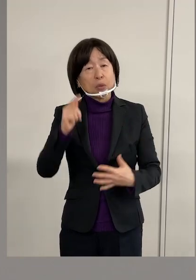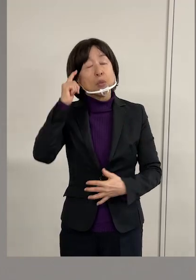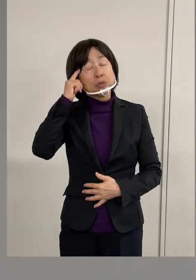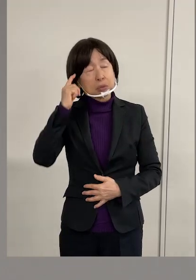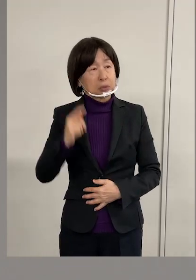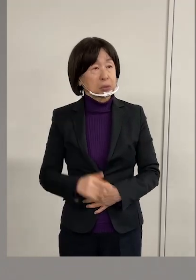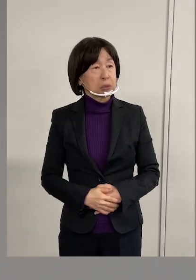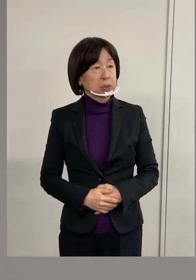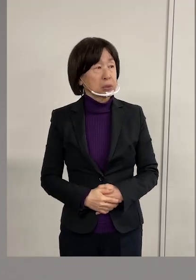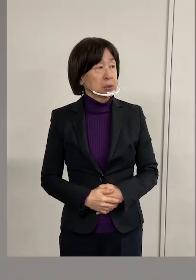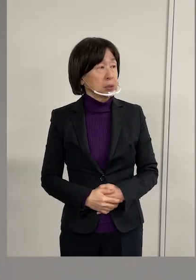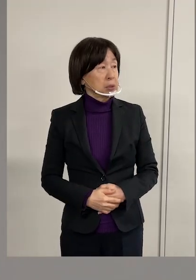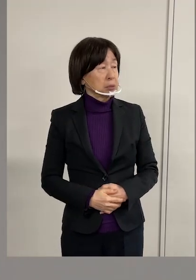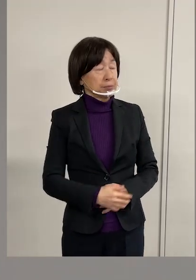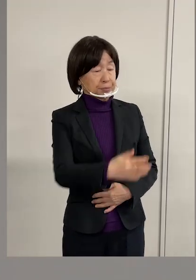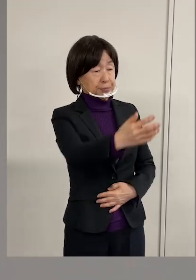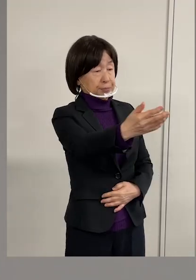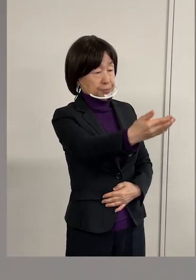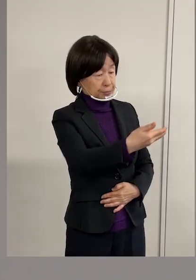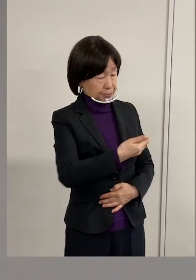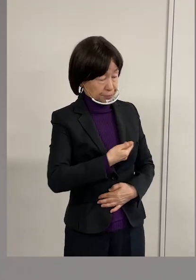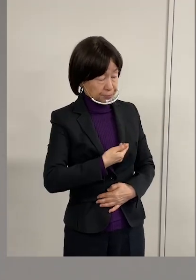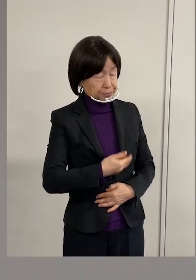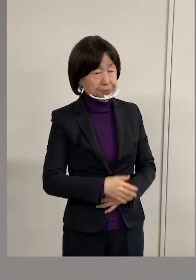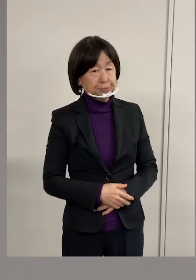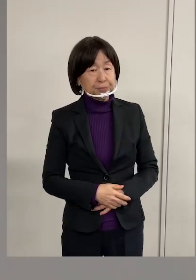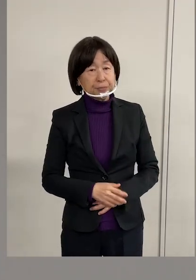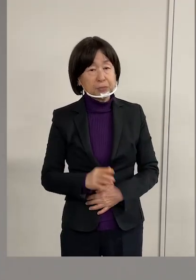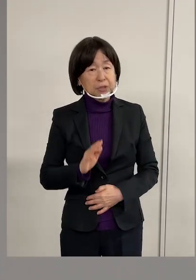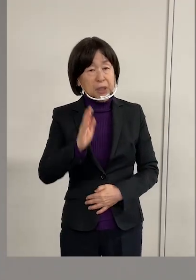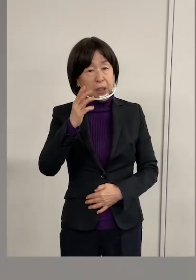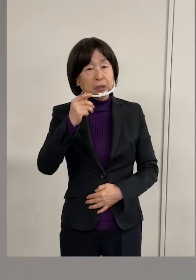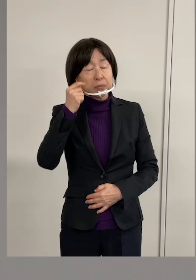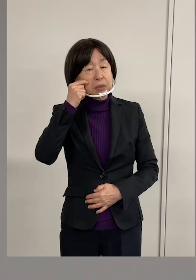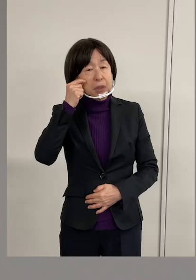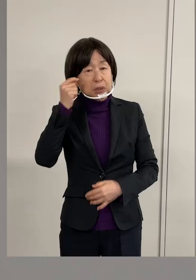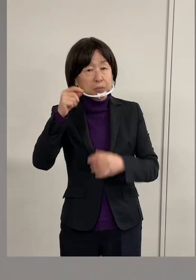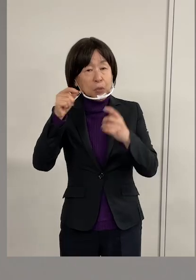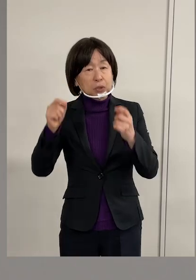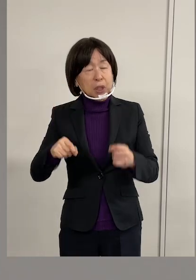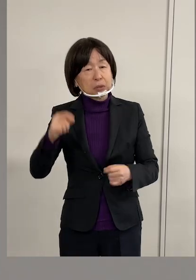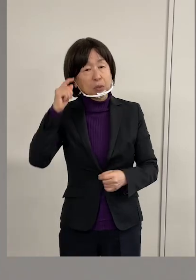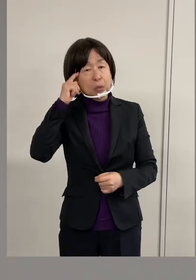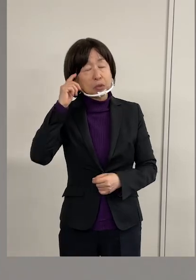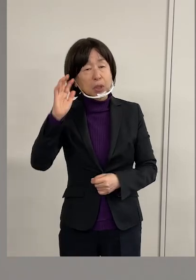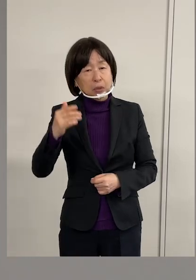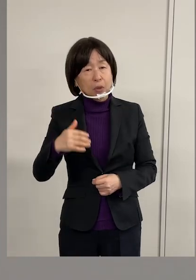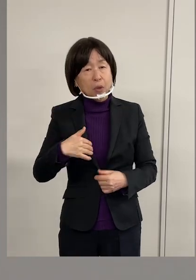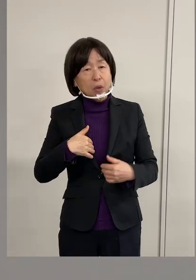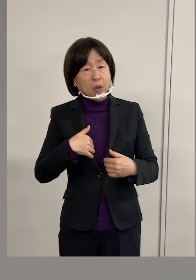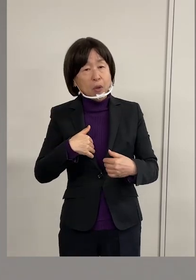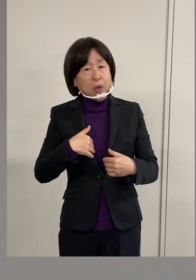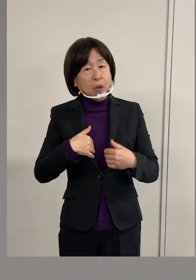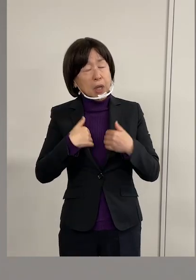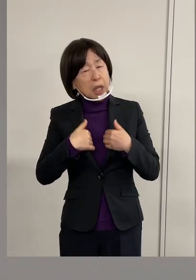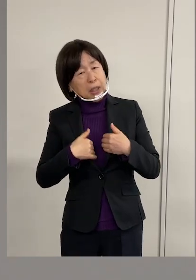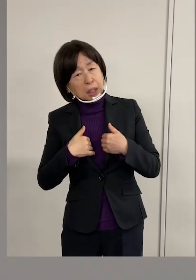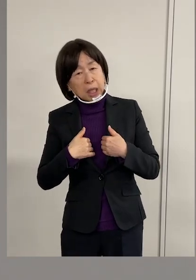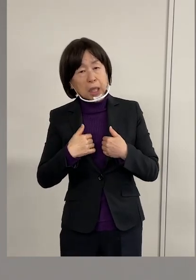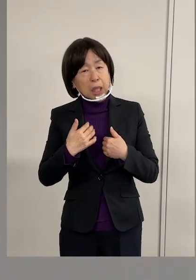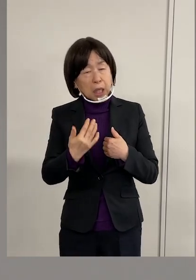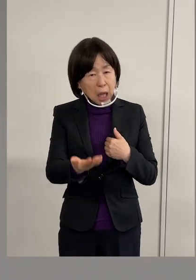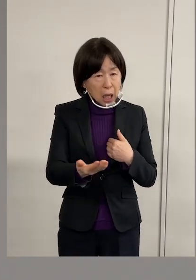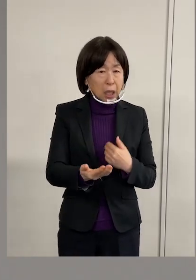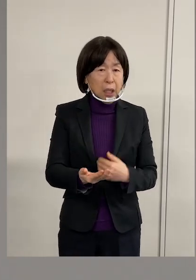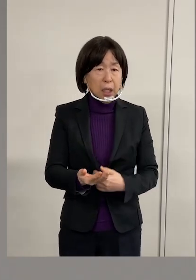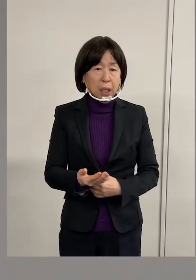それはなかなか難しい問題だとは思うんですけども、歓迎する気持ちがあるのか、それともや